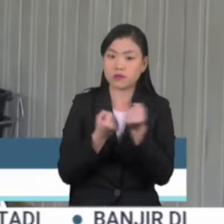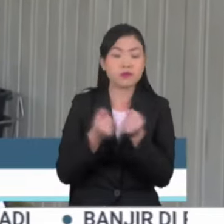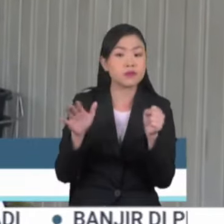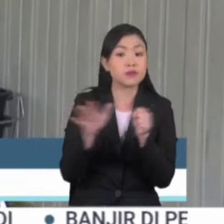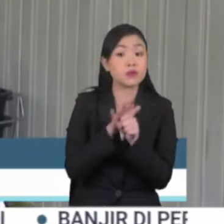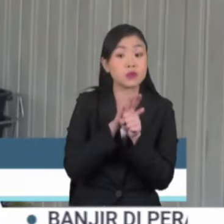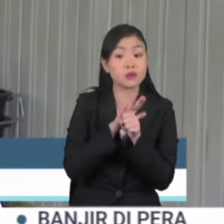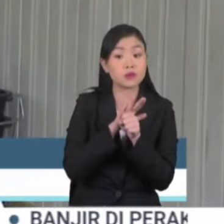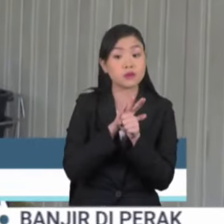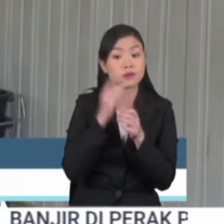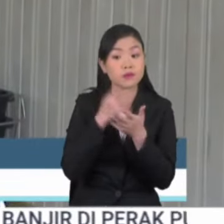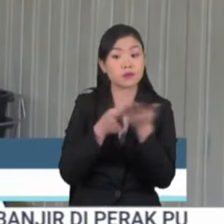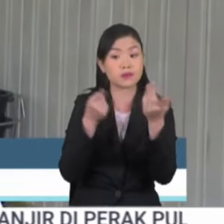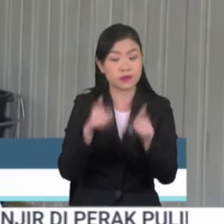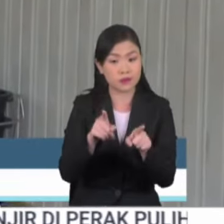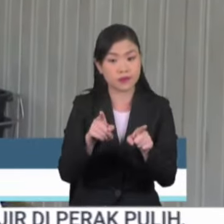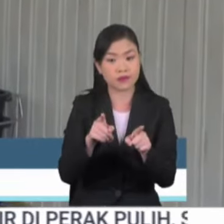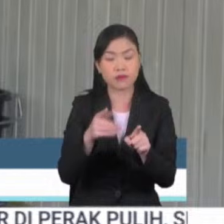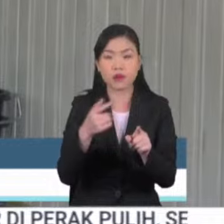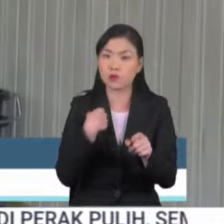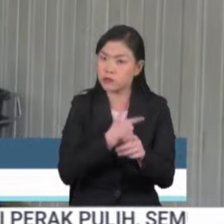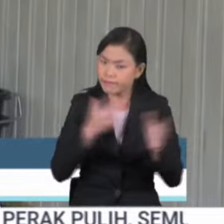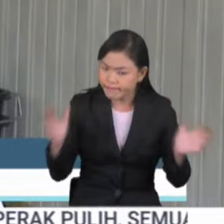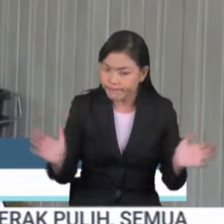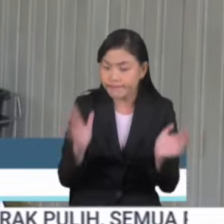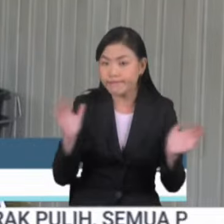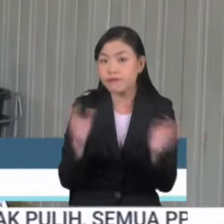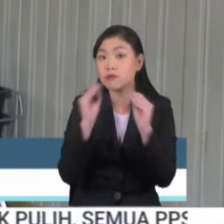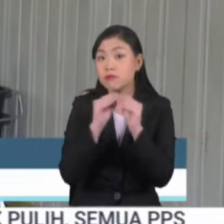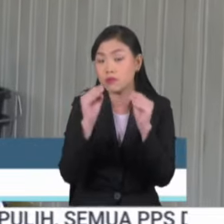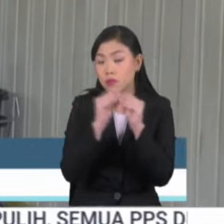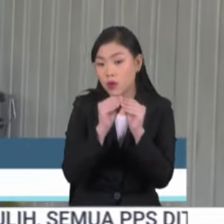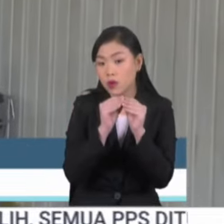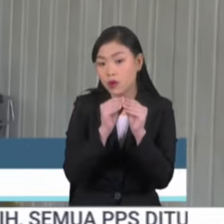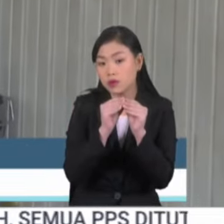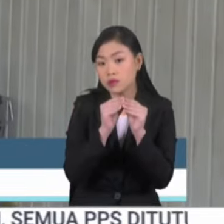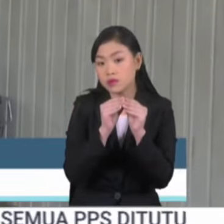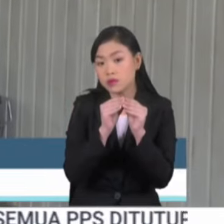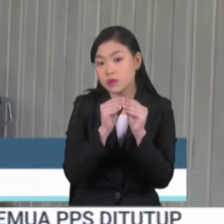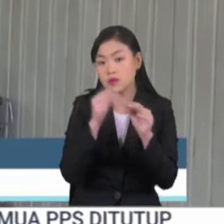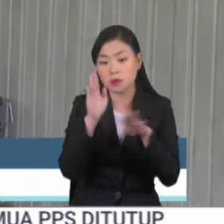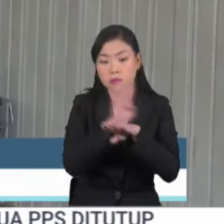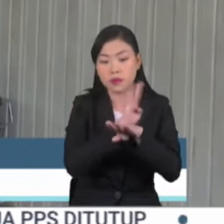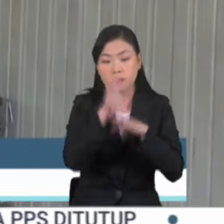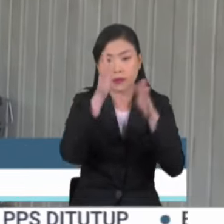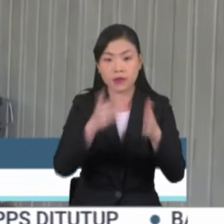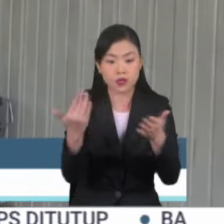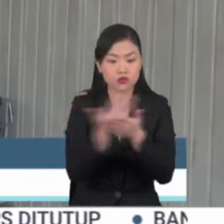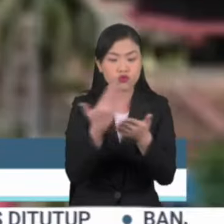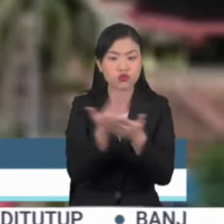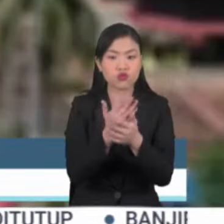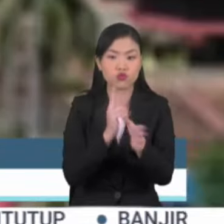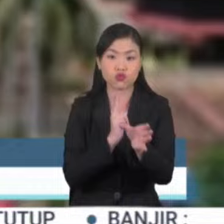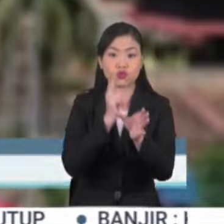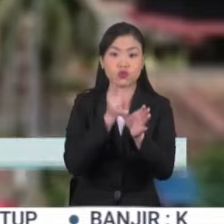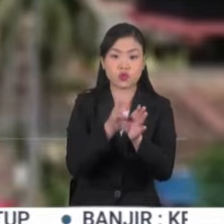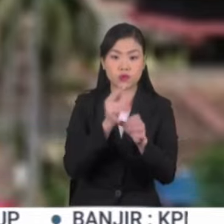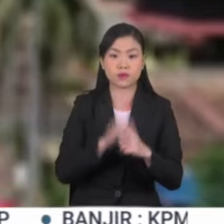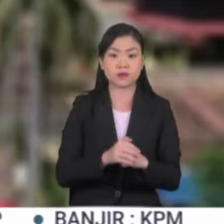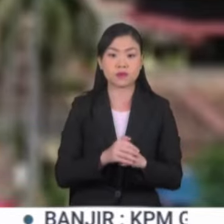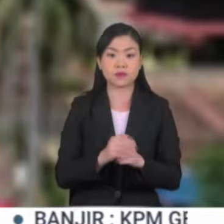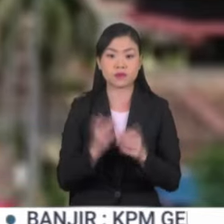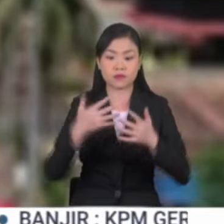apa yang berlaku dan kita amat menggalakkan lagi peserta-peserta peladang muda yang baru untuk menceburi bidang ini.